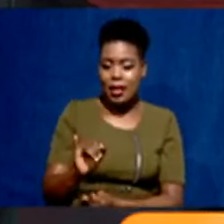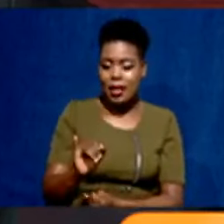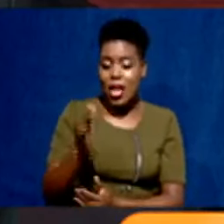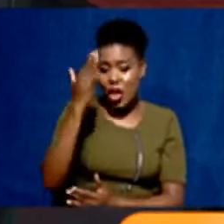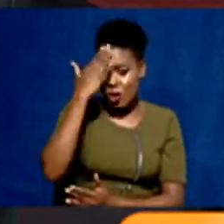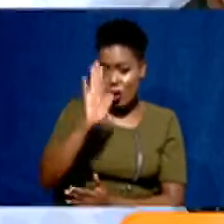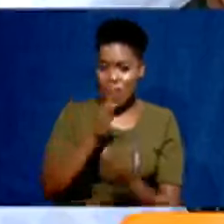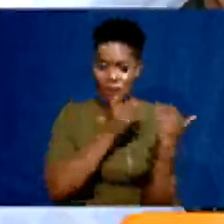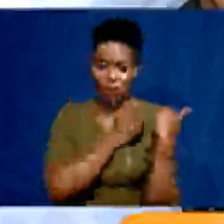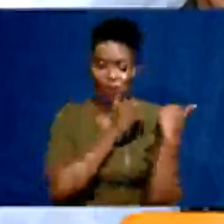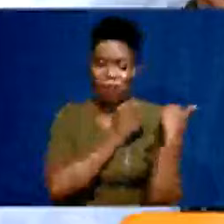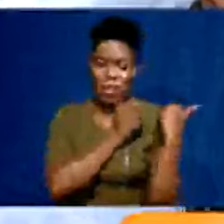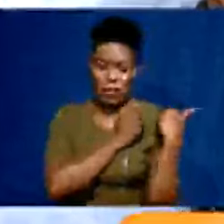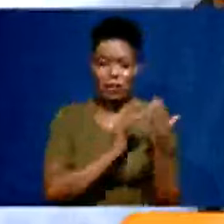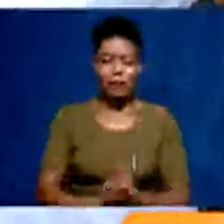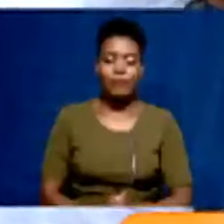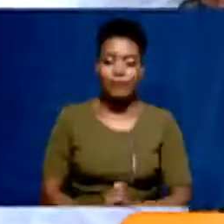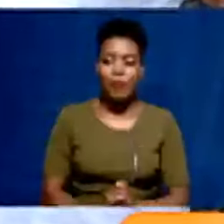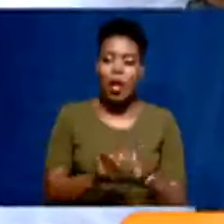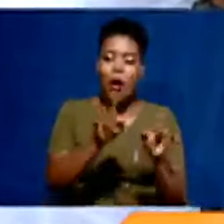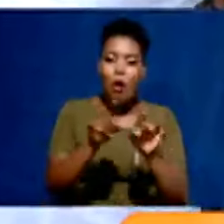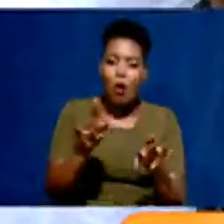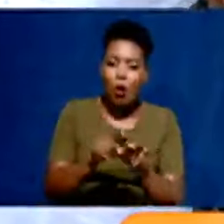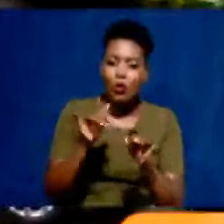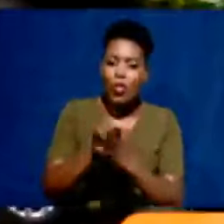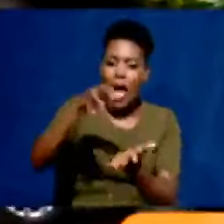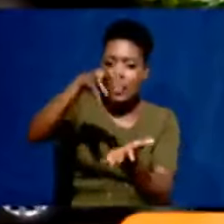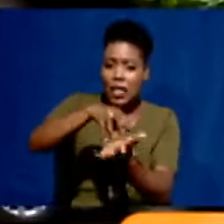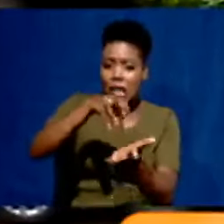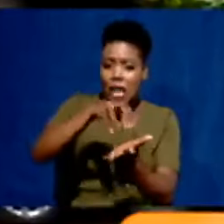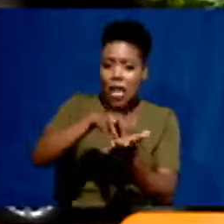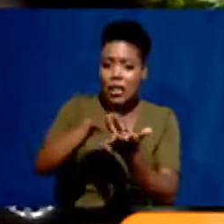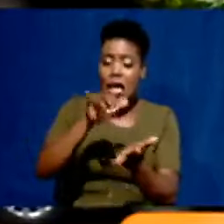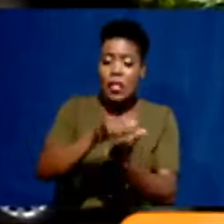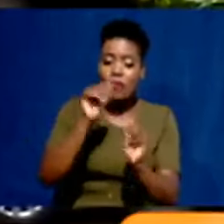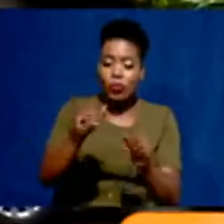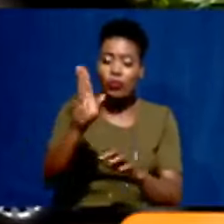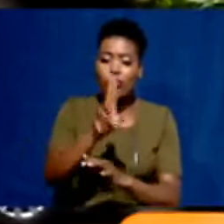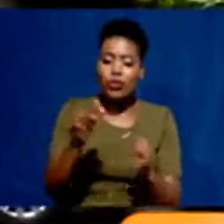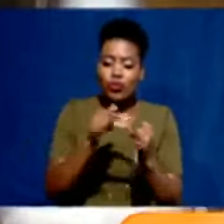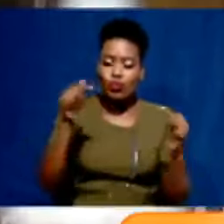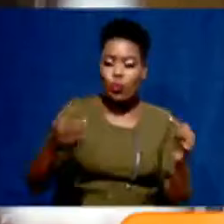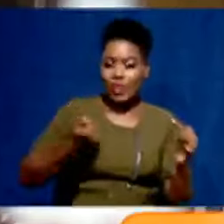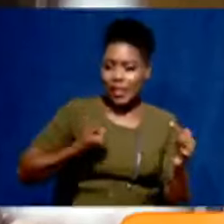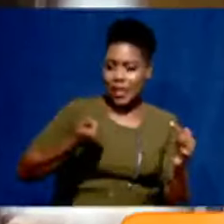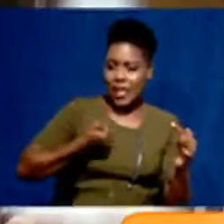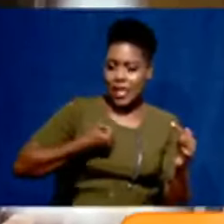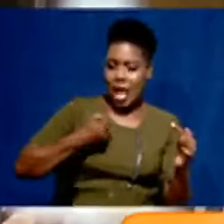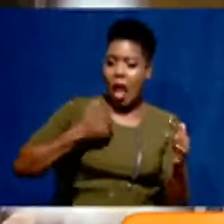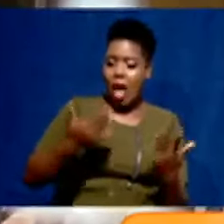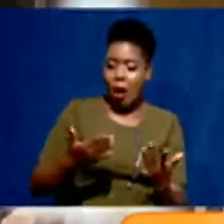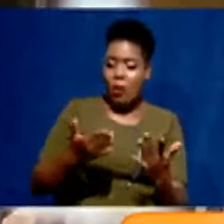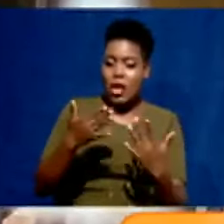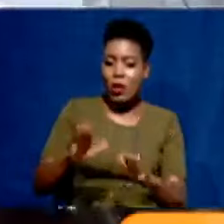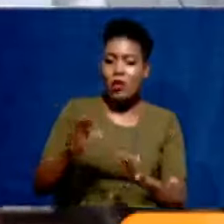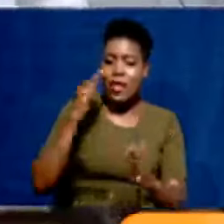their mandate. Na kwamba shtaka ambalo lingetumika dhidi ya Maribe ni lile la kupotosha